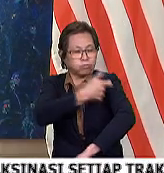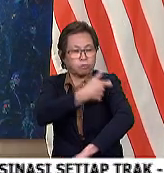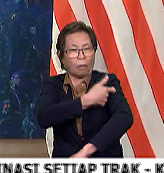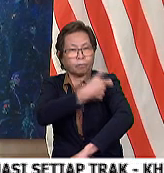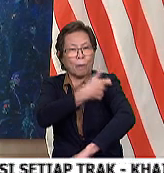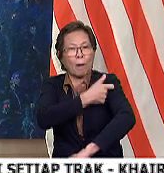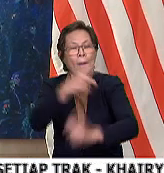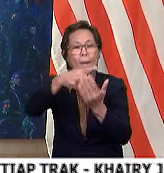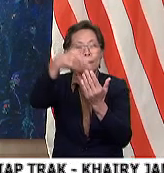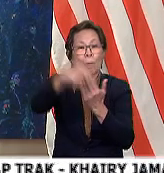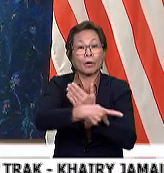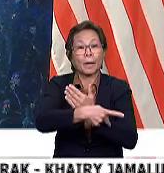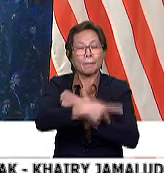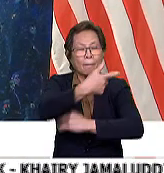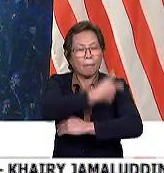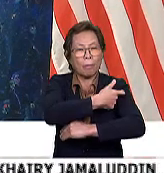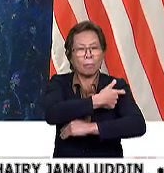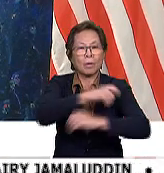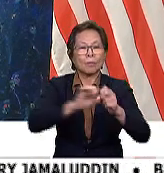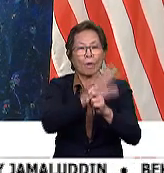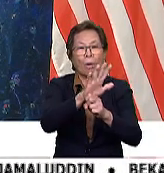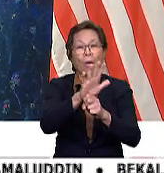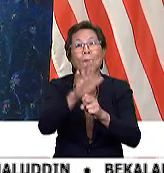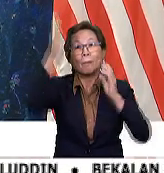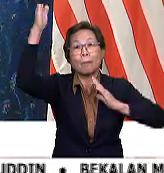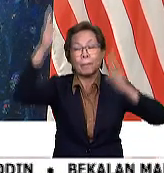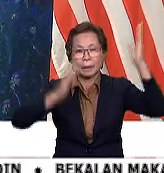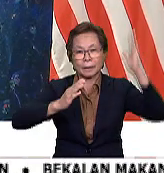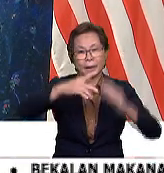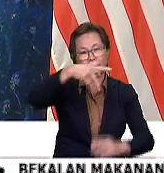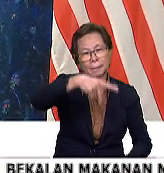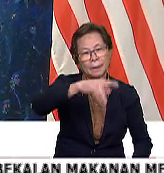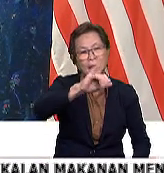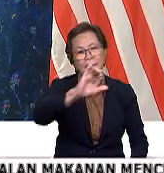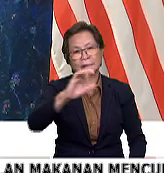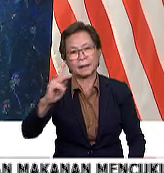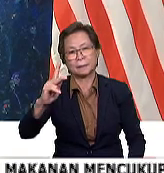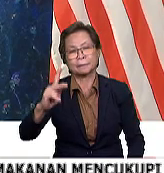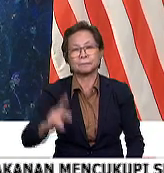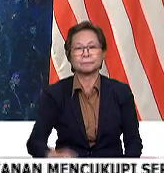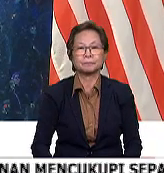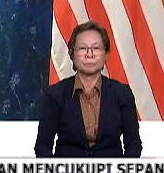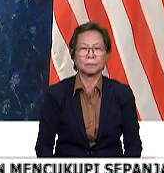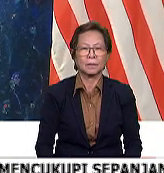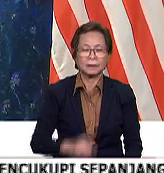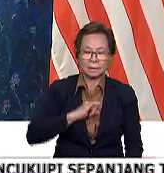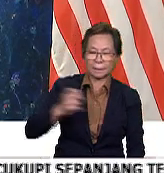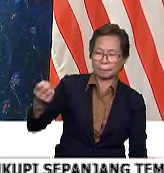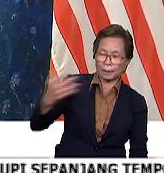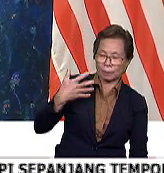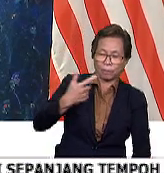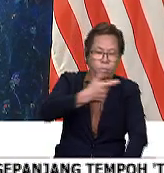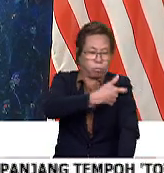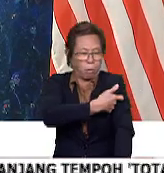melalui program imunisasi koobits mablas kebangsaan atau pic say dimaklumkan